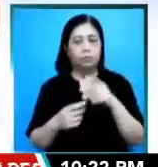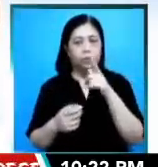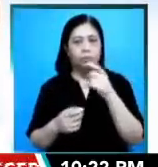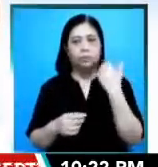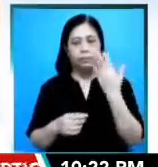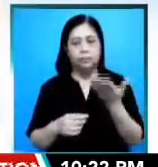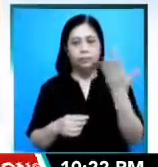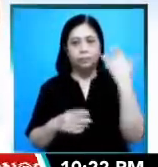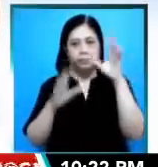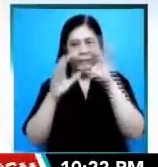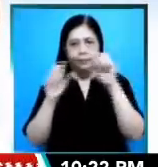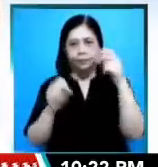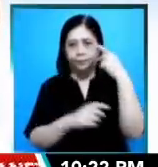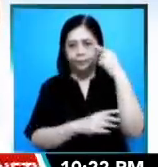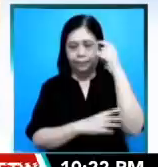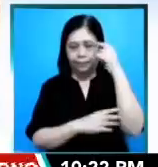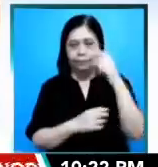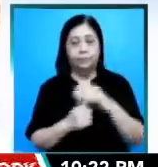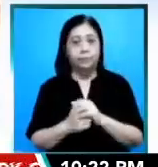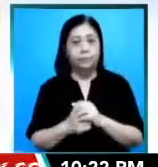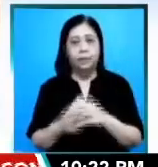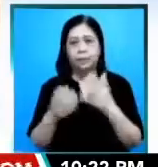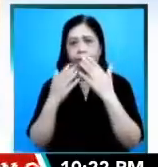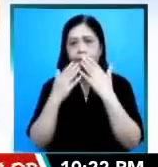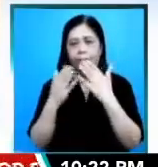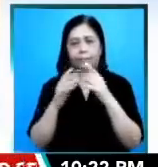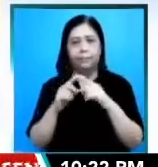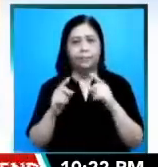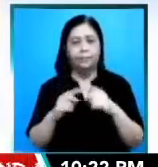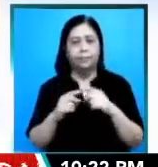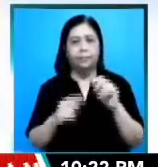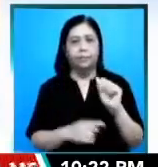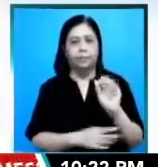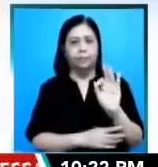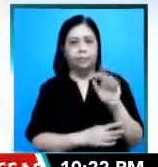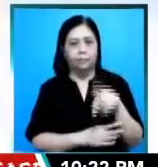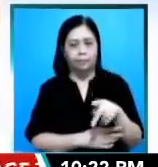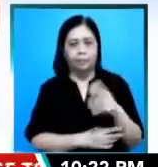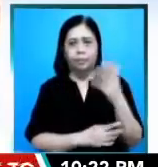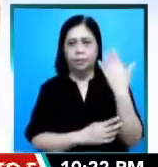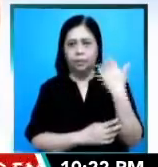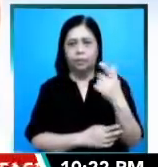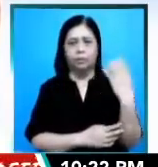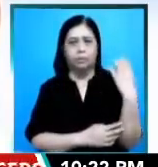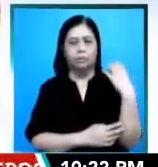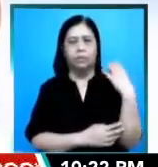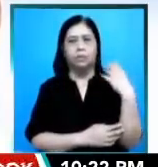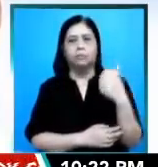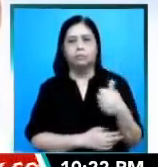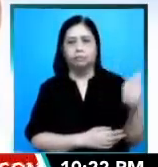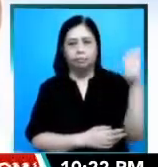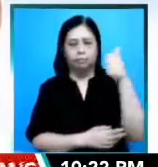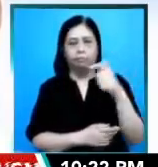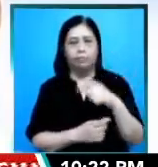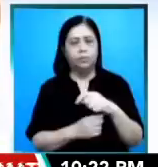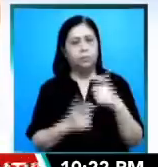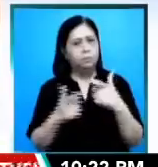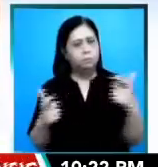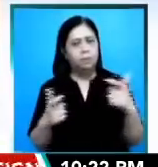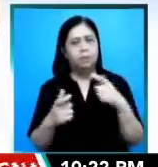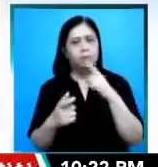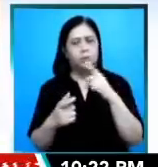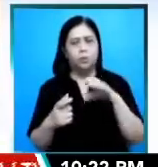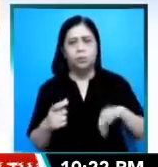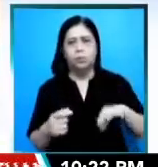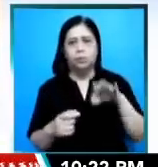Noynoy Aquino. Nagpasalamat din ang Armed Forces of the Philippines sa dati nilang Commander-in-Chief na malaki raw ang naging kontribusyon